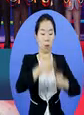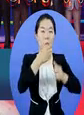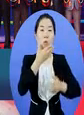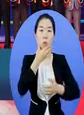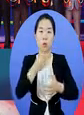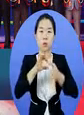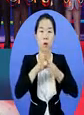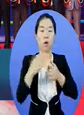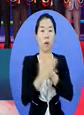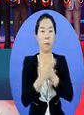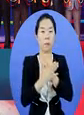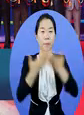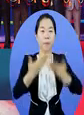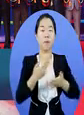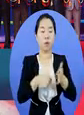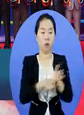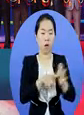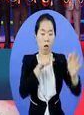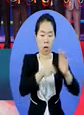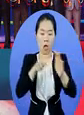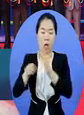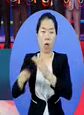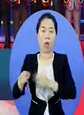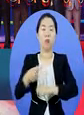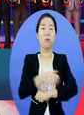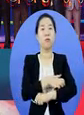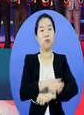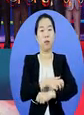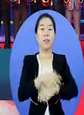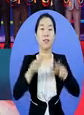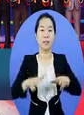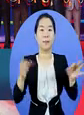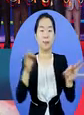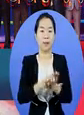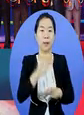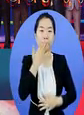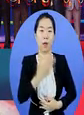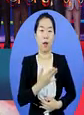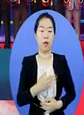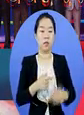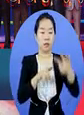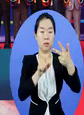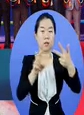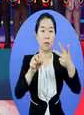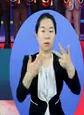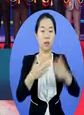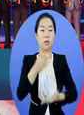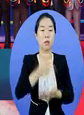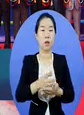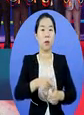고용과 복지 관련 서비스를 받기 위해 여러 기관을 일일이 방문해야 했던 불편함이 사라지게 됐습니다. 지난 28일